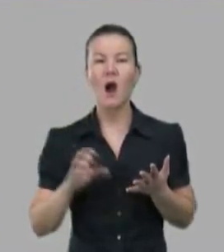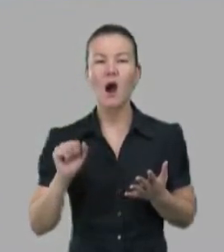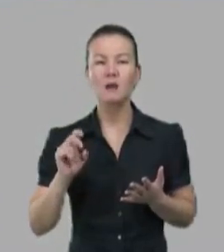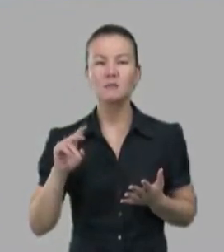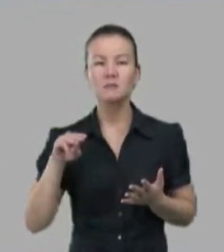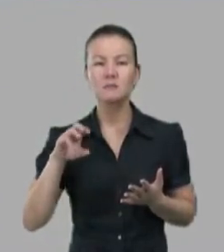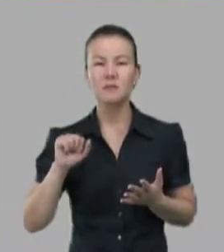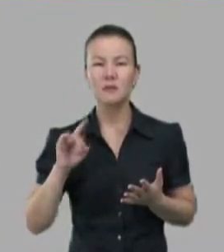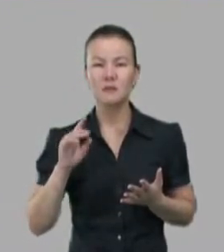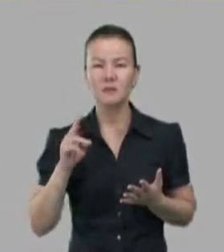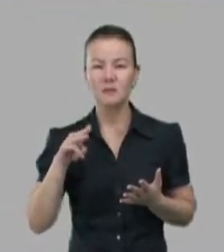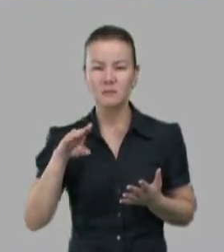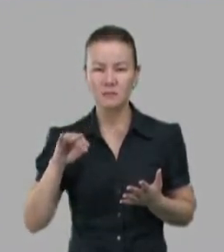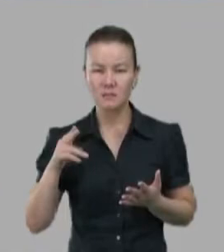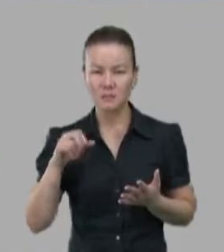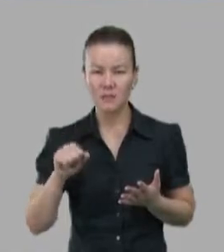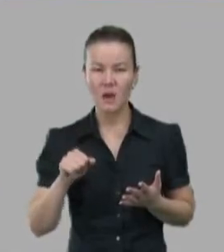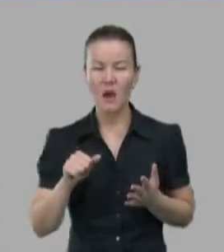Антарктида,